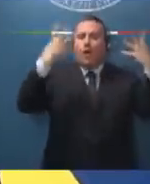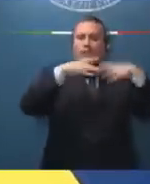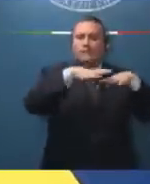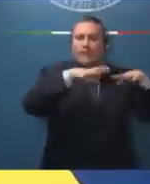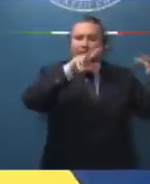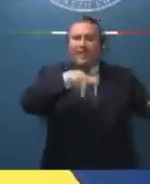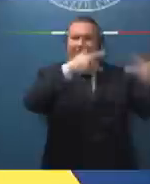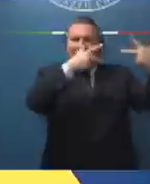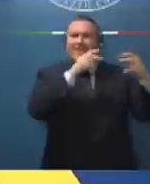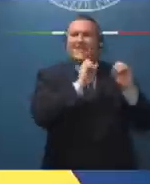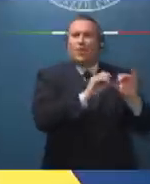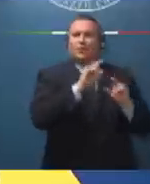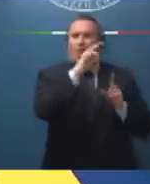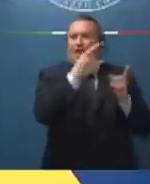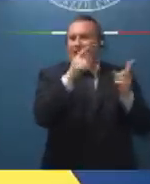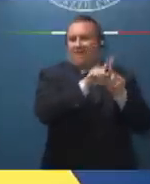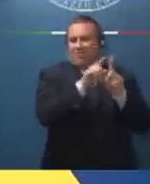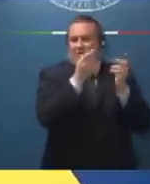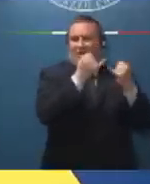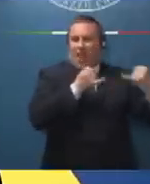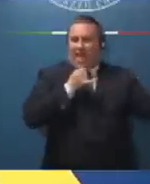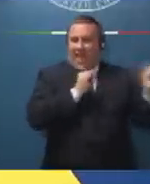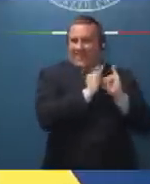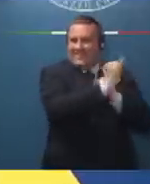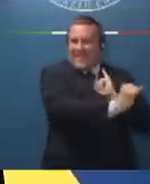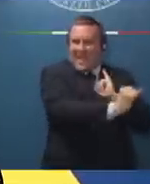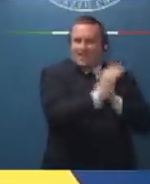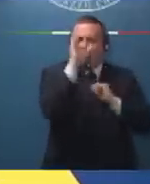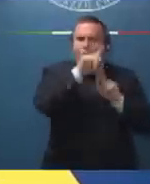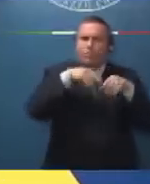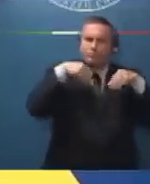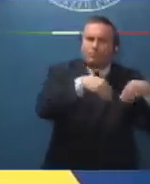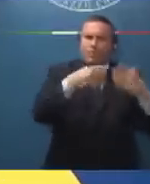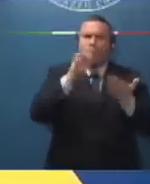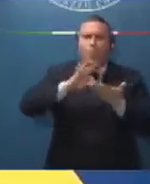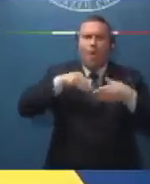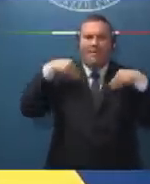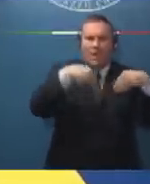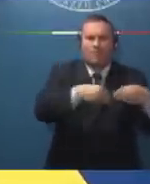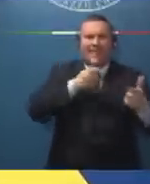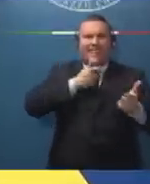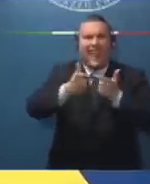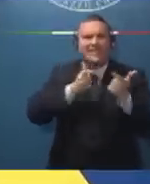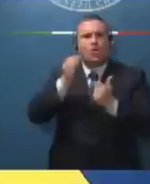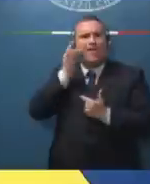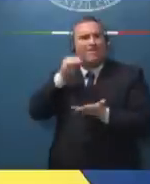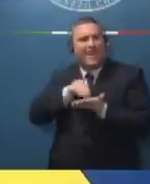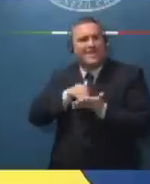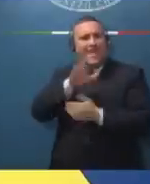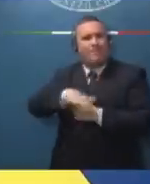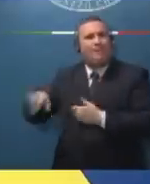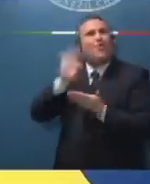lo spazio sociale la socializzazione alla frequenza della scuola la possibilità di interagire con altri bambini